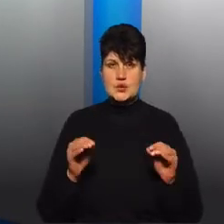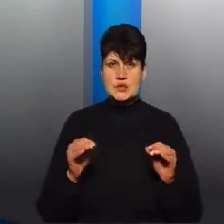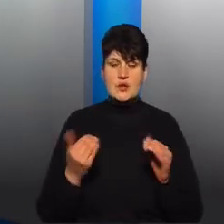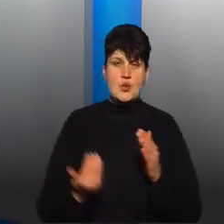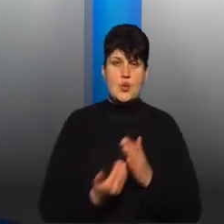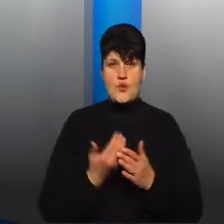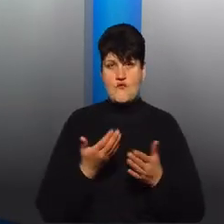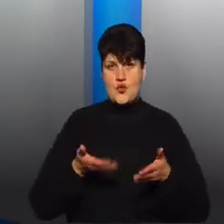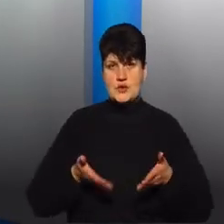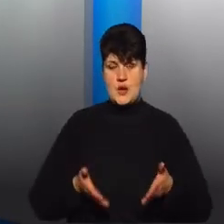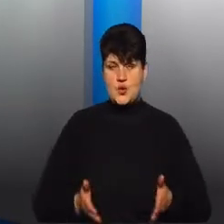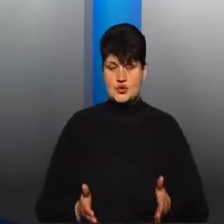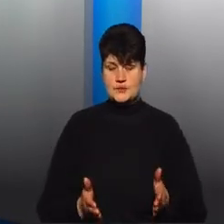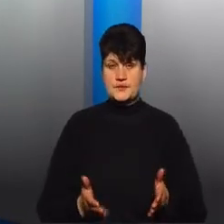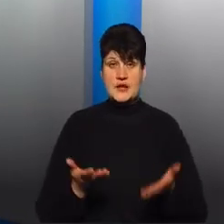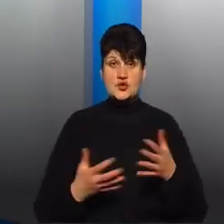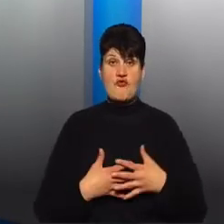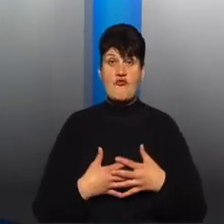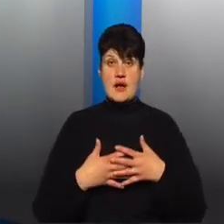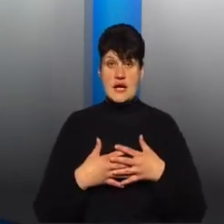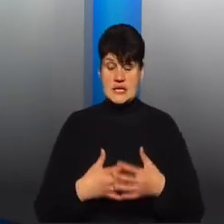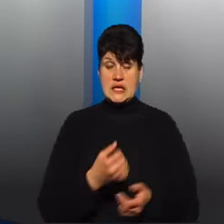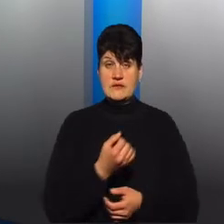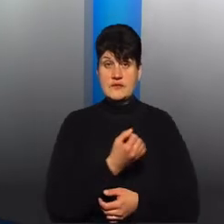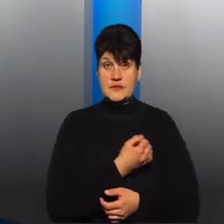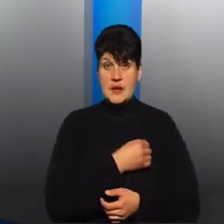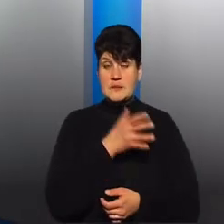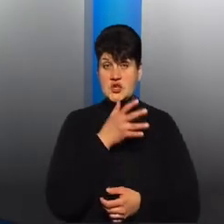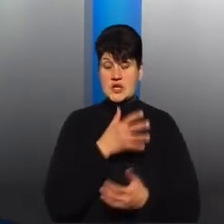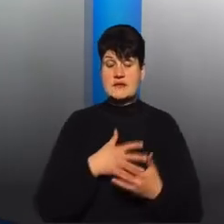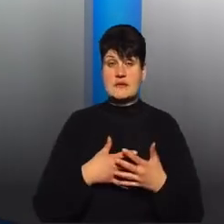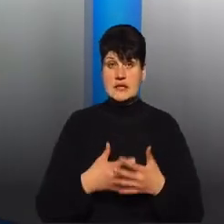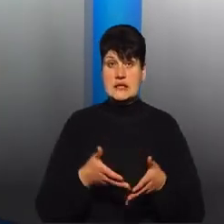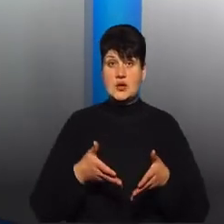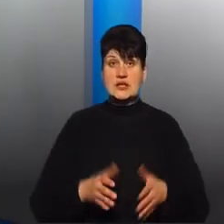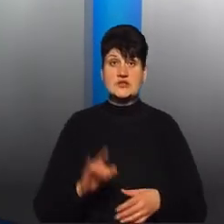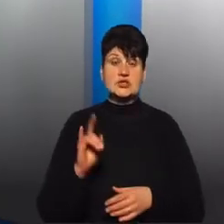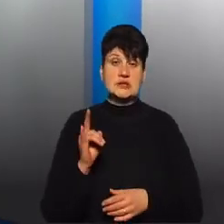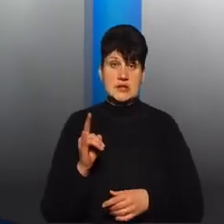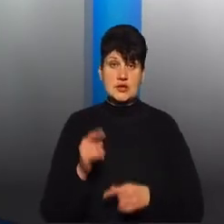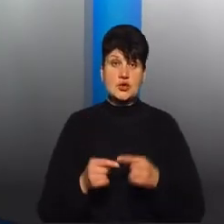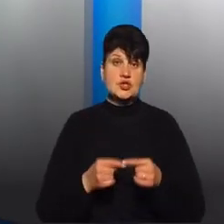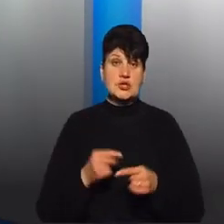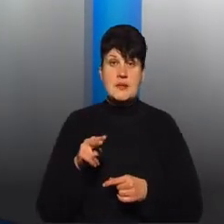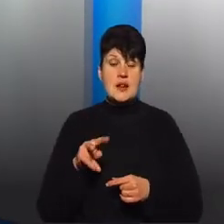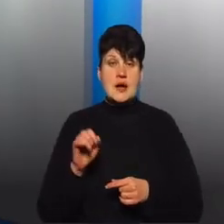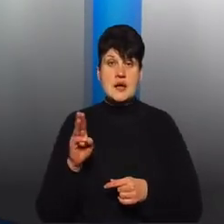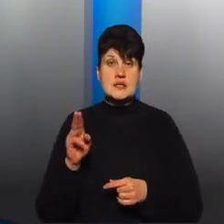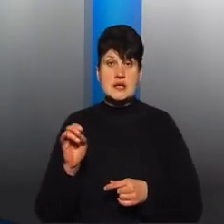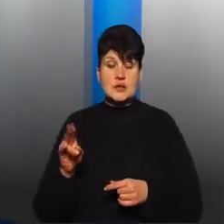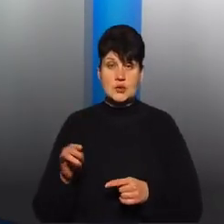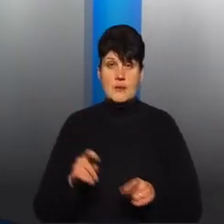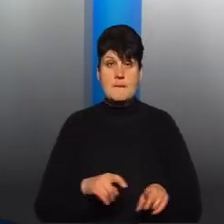якщо вагітна, вакцинувавшись під час вагітності, народивши дитину, через плаценту переходять антитіла,